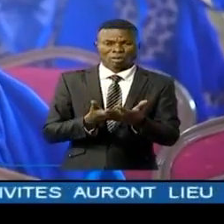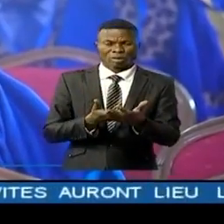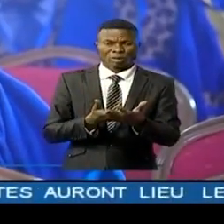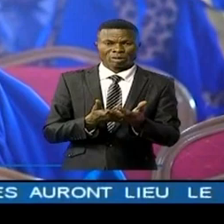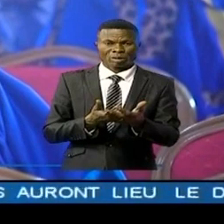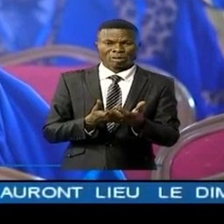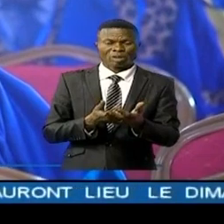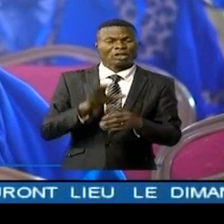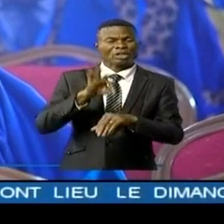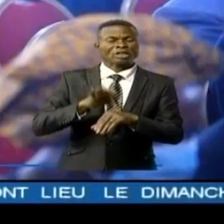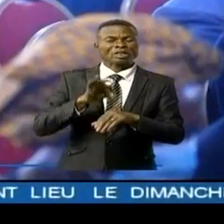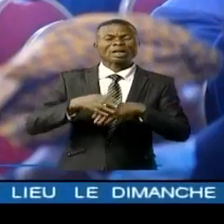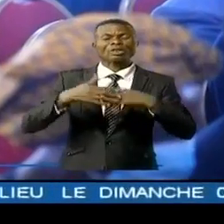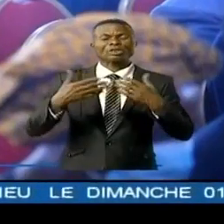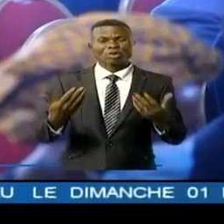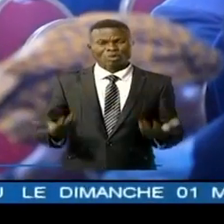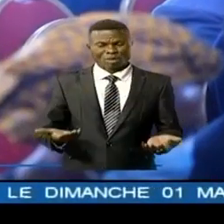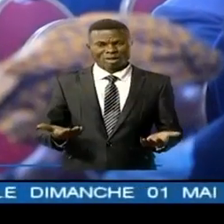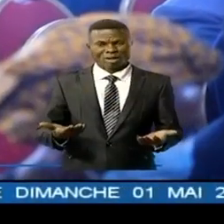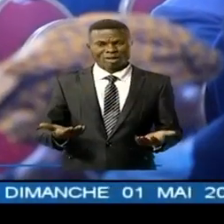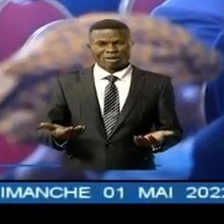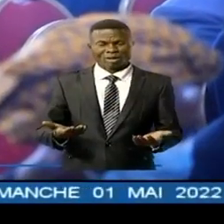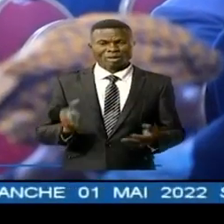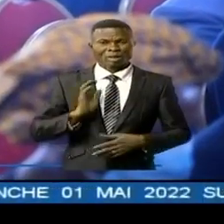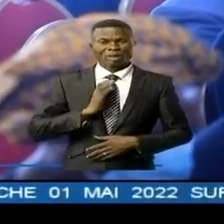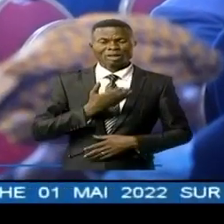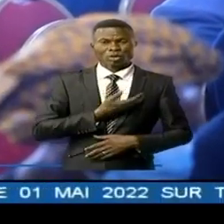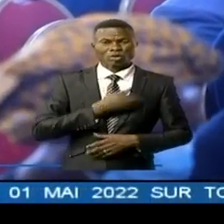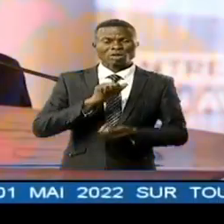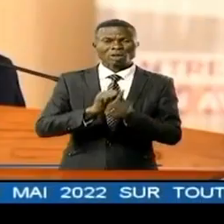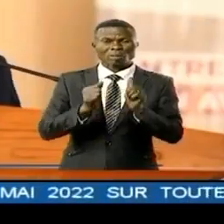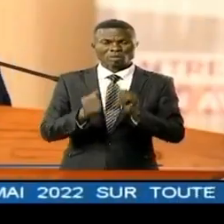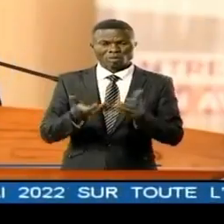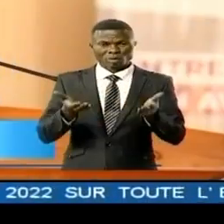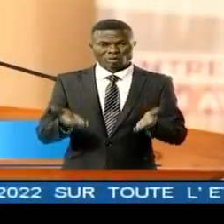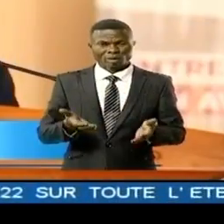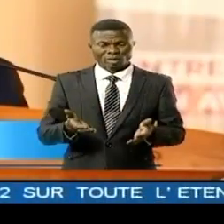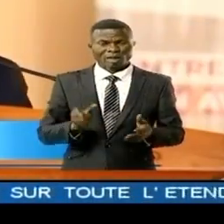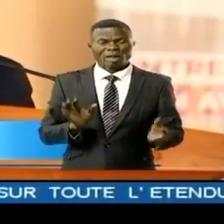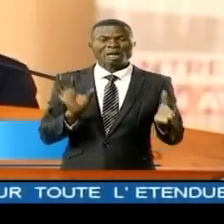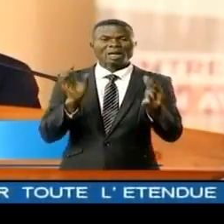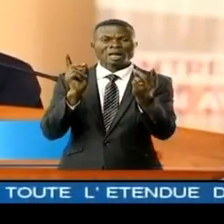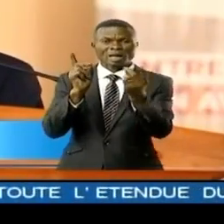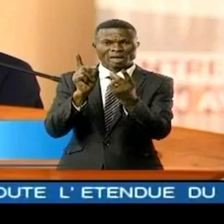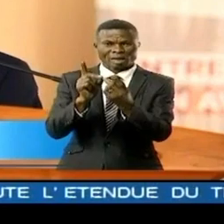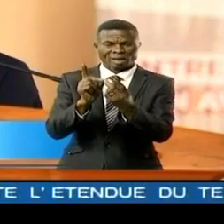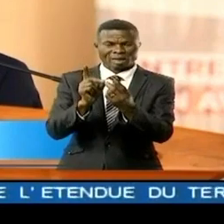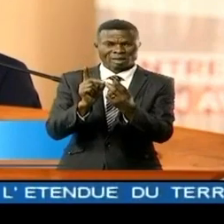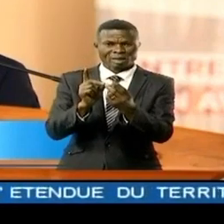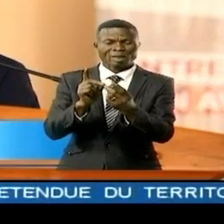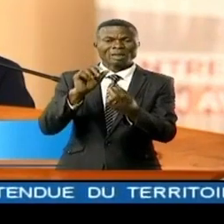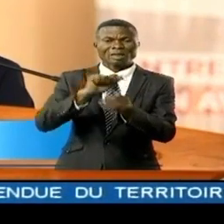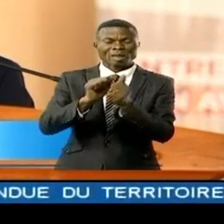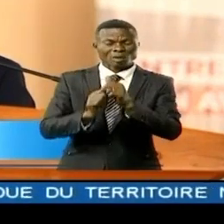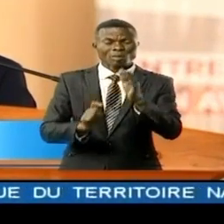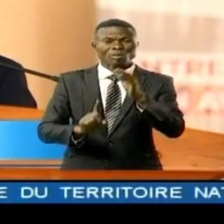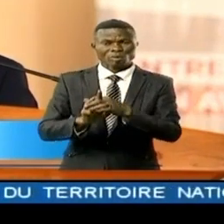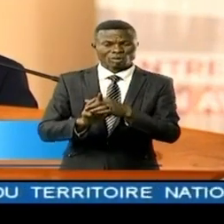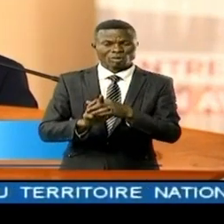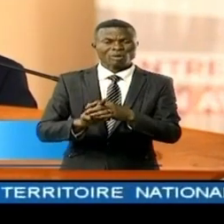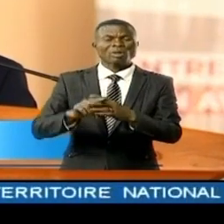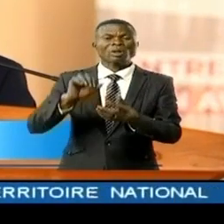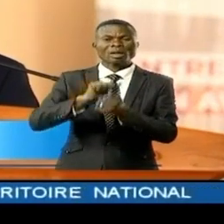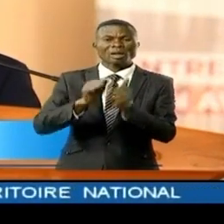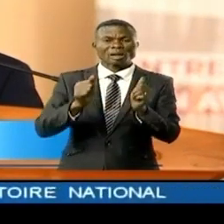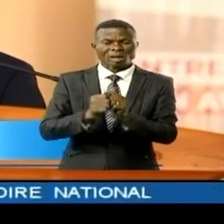coïncidence notre thématique rejoint par un concours de circonstances les questions